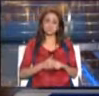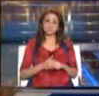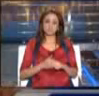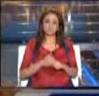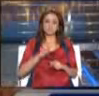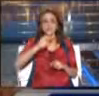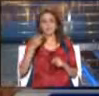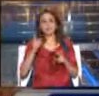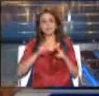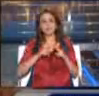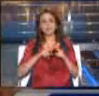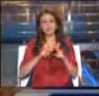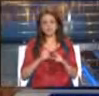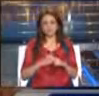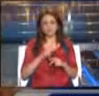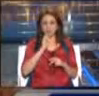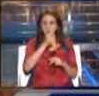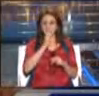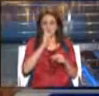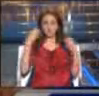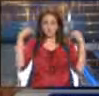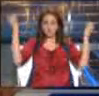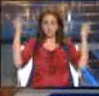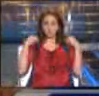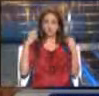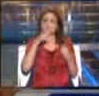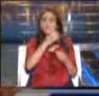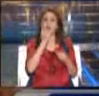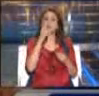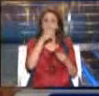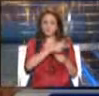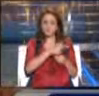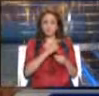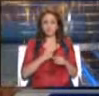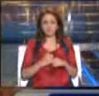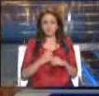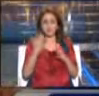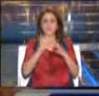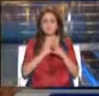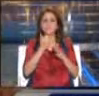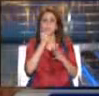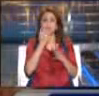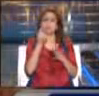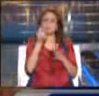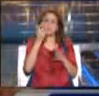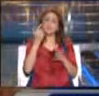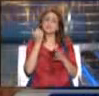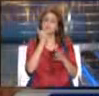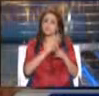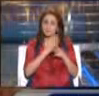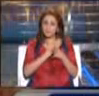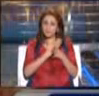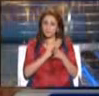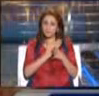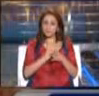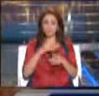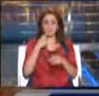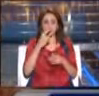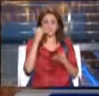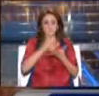للطريقة الثانية أو الطريقة الأخرى. فالإعلام الرياضي هو متهم، بس متهم بأسباب، إنما المقدمين